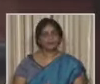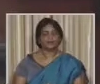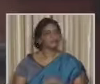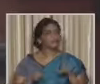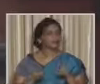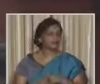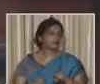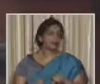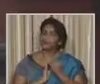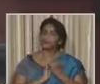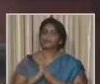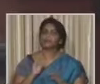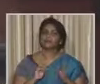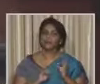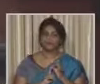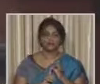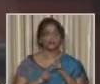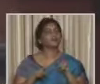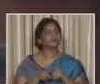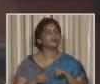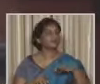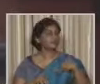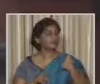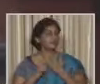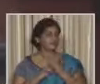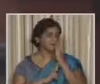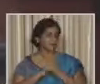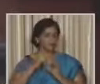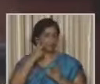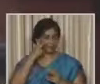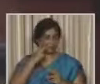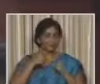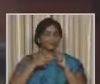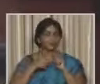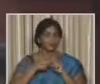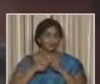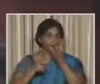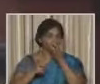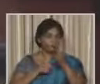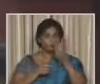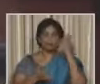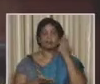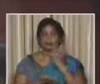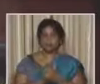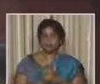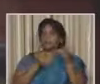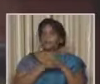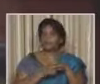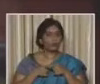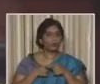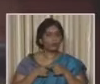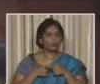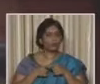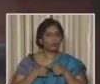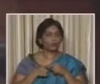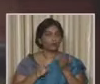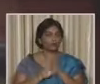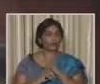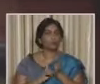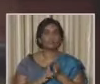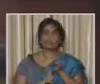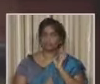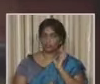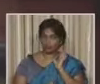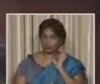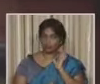இங்கு பிரதானமாக 2 தரப்புகள் இருக்கின்றன. 1, இந்த தாக்குதலை தடுக்க தவறிய தரப்பினர். யார்? முன்னாள் ஜனாதிபதி